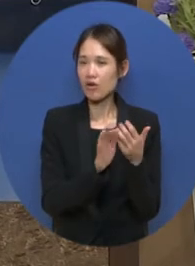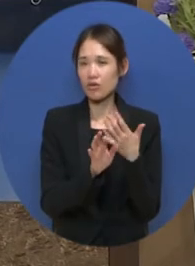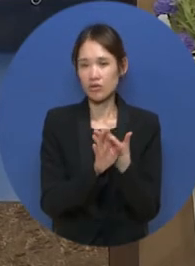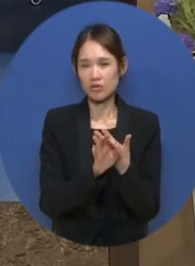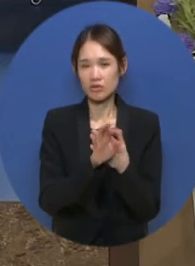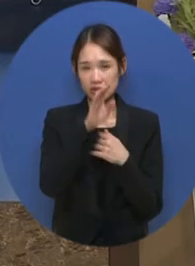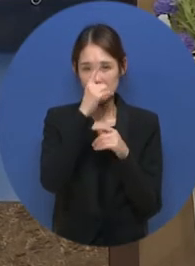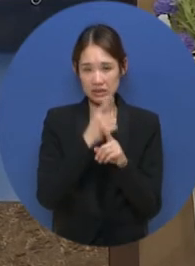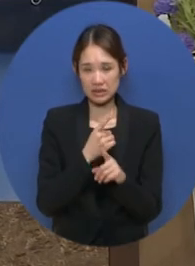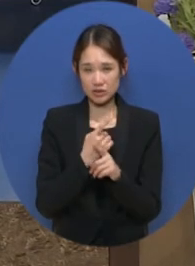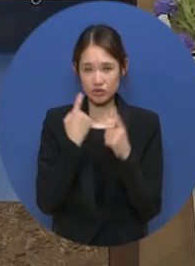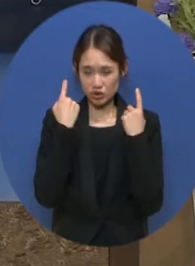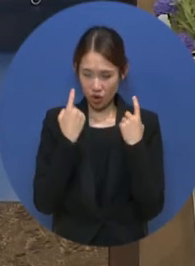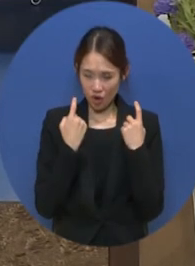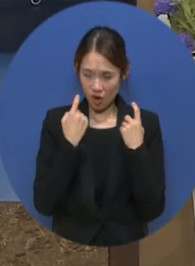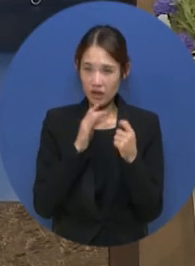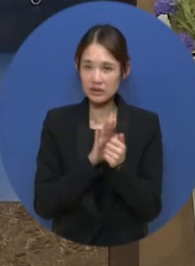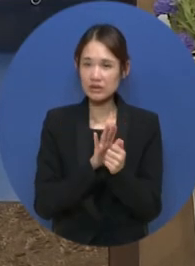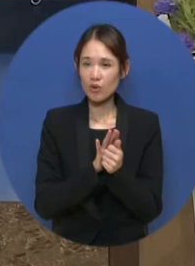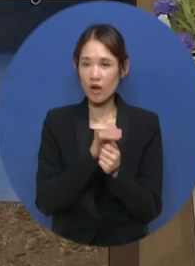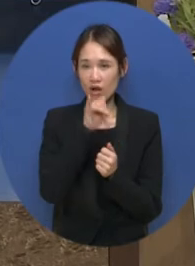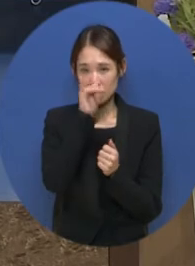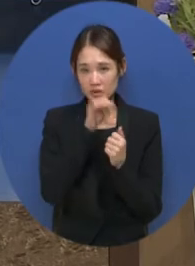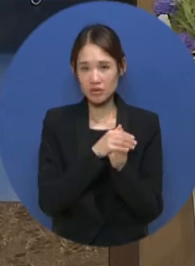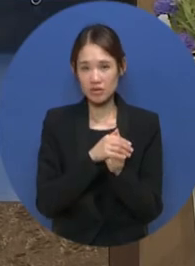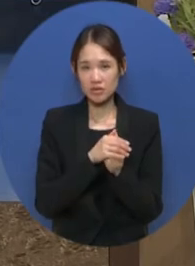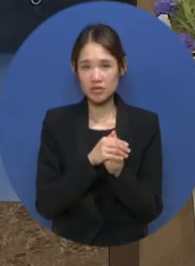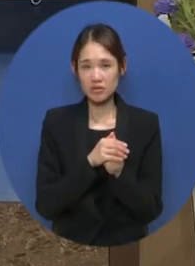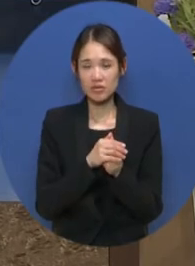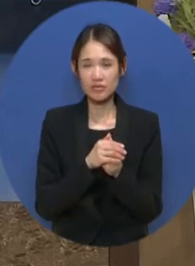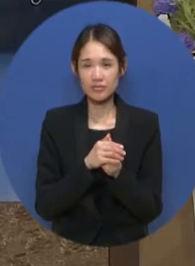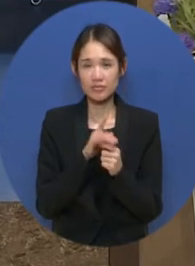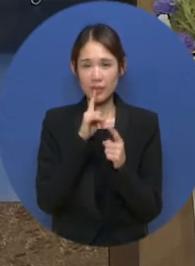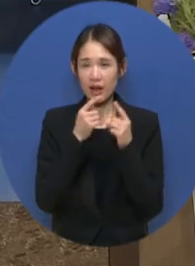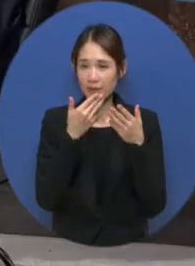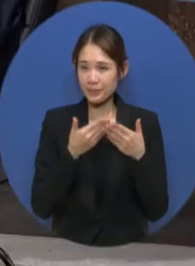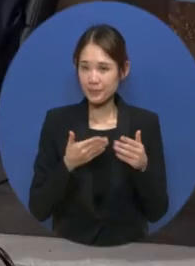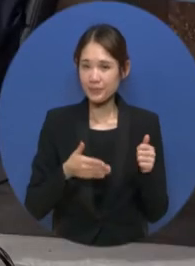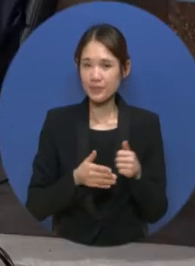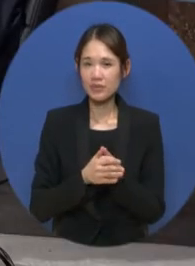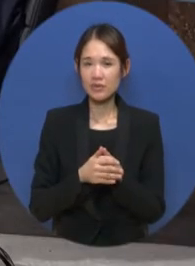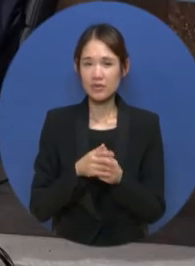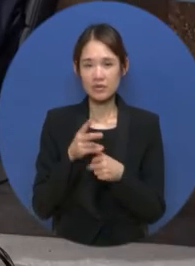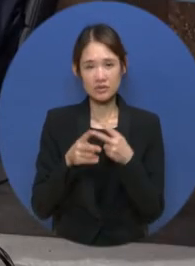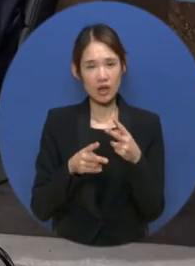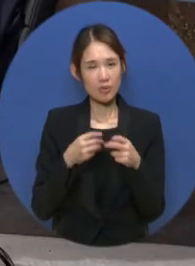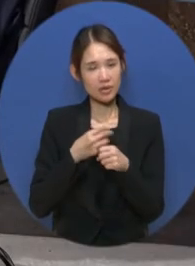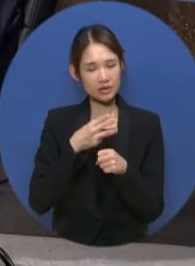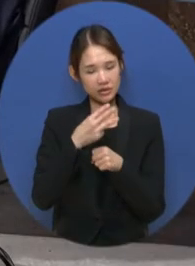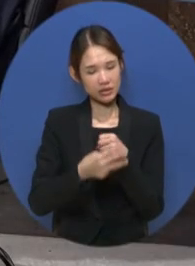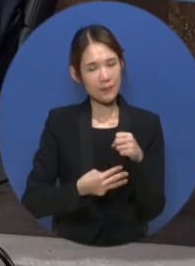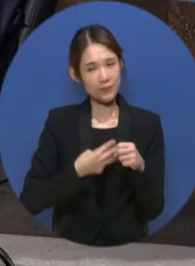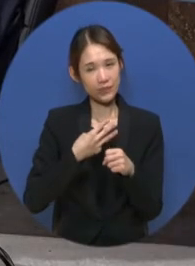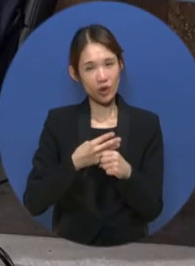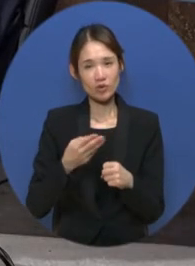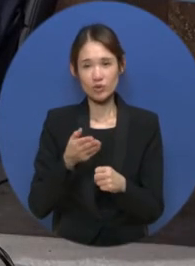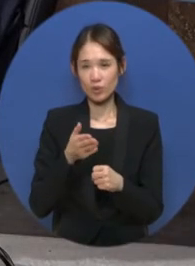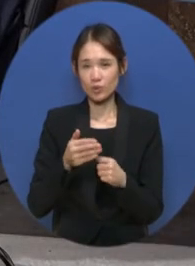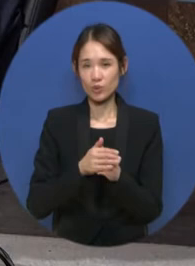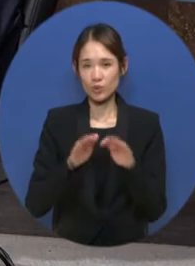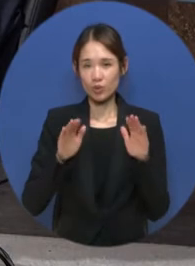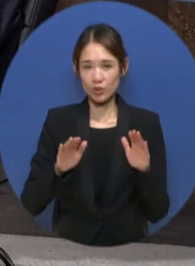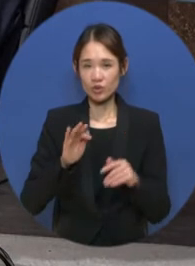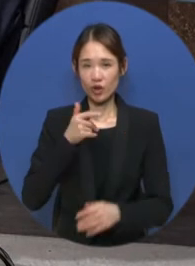치유 여행 도 지원 하고 계신다고 들었는데 이 부분에 대해서 저도 말씀 부탁드리겠습니다 요 사업은 한 3년정도 됐구요 그